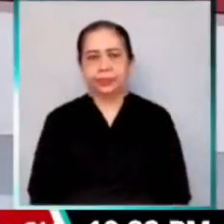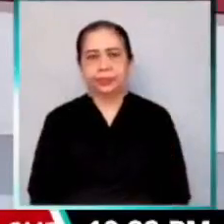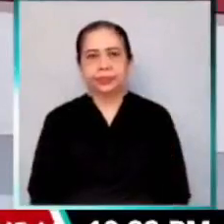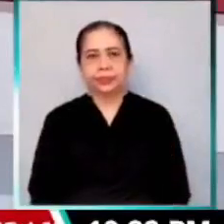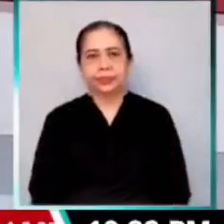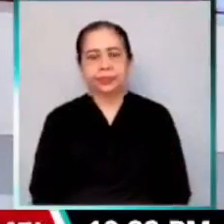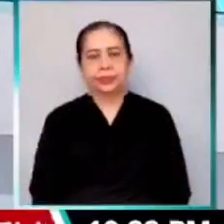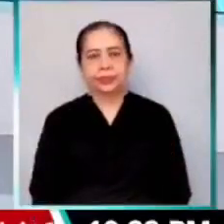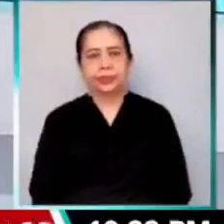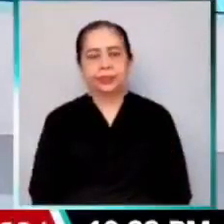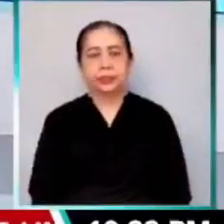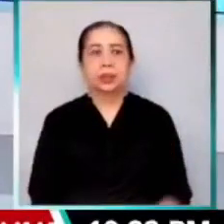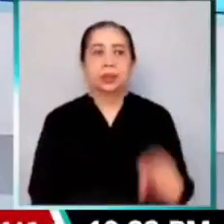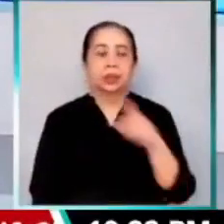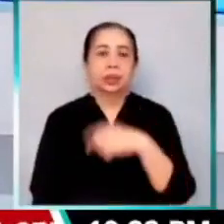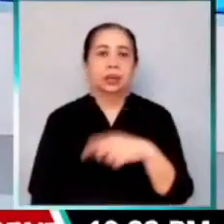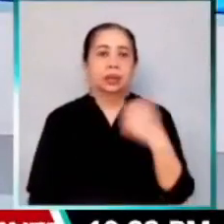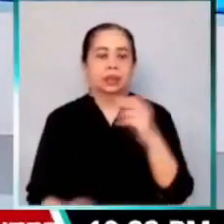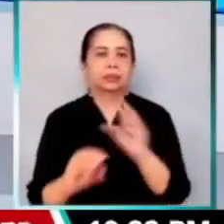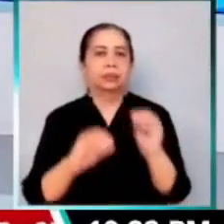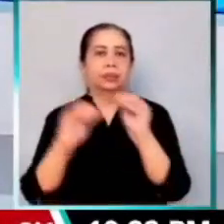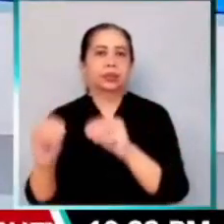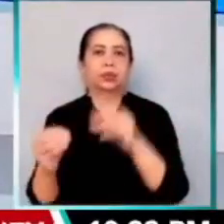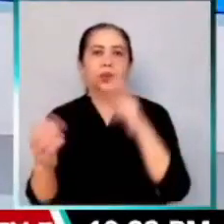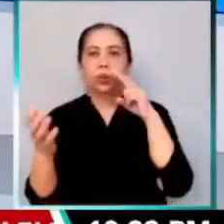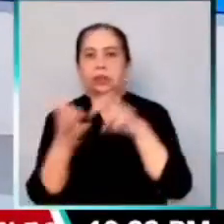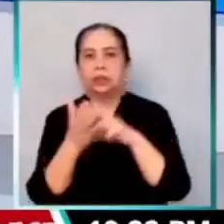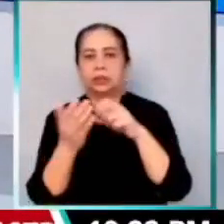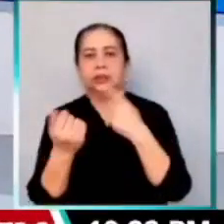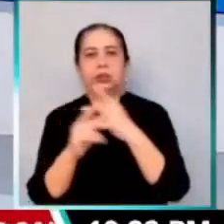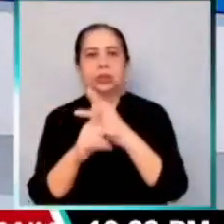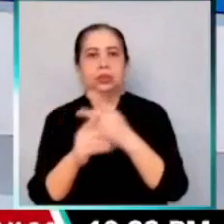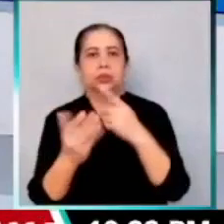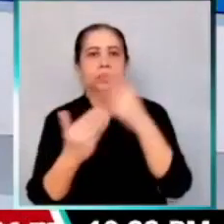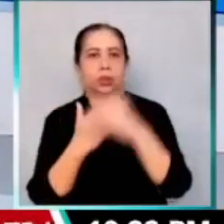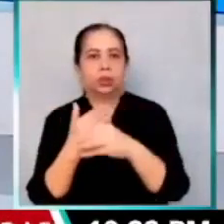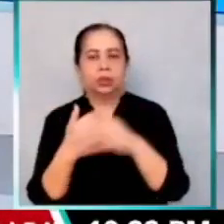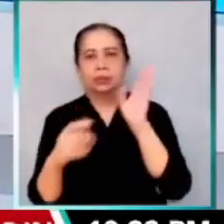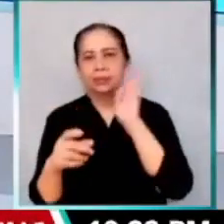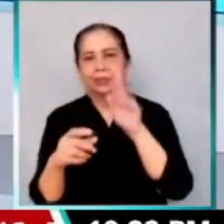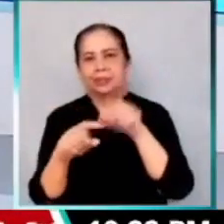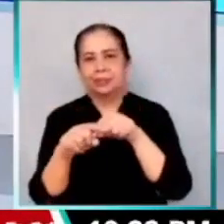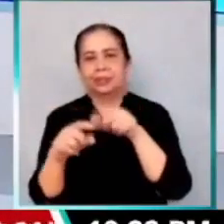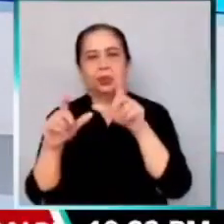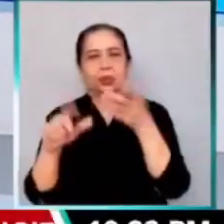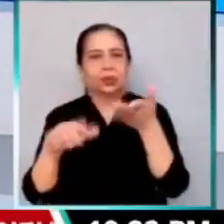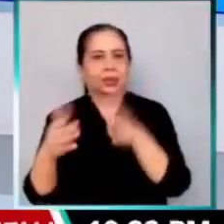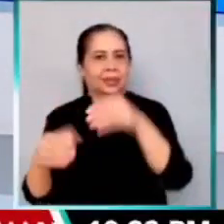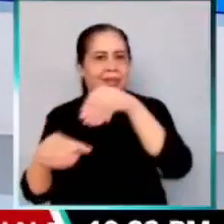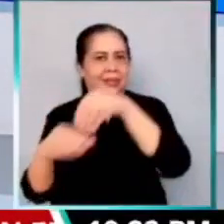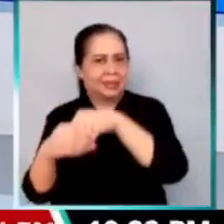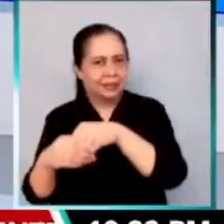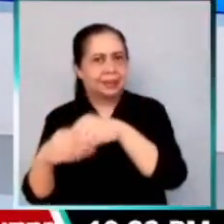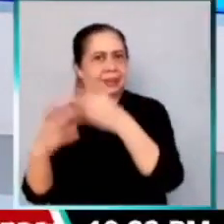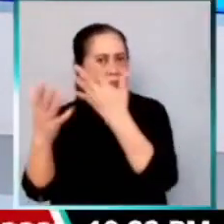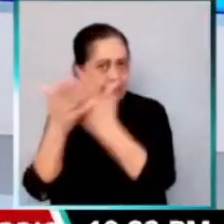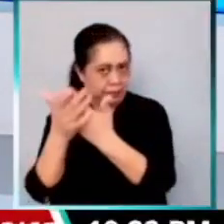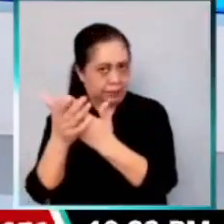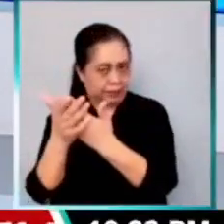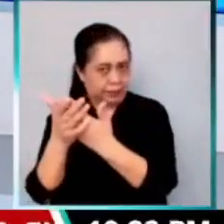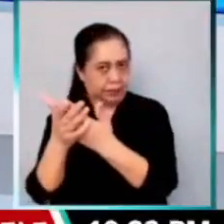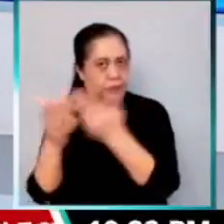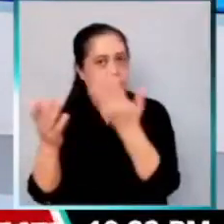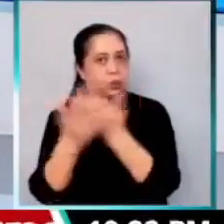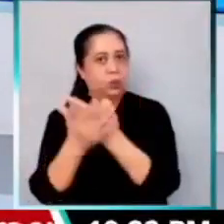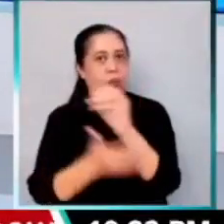Inilagay sa Witness Protection Program ang kapatid ng inmate at umano'y middleman na namatay sa loob ng bilibid. Ang bagong OIC